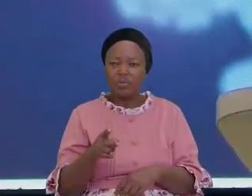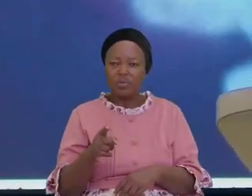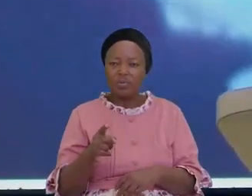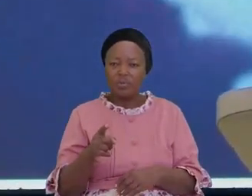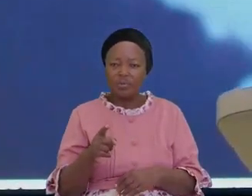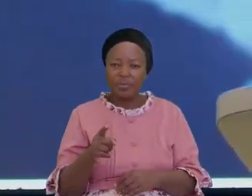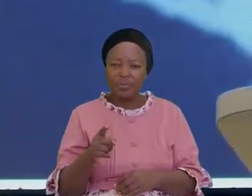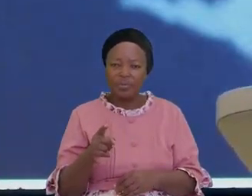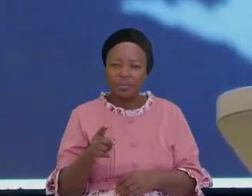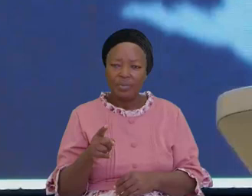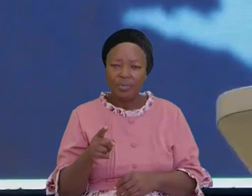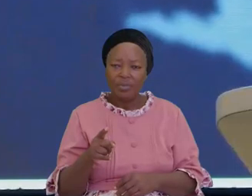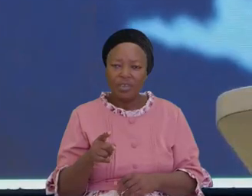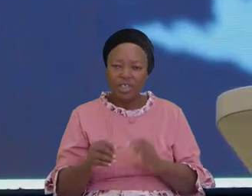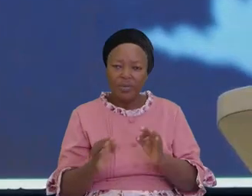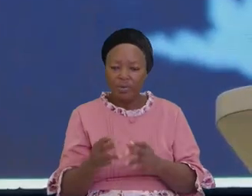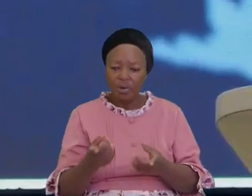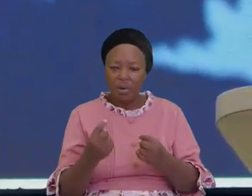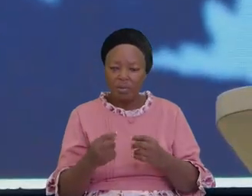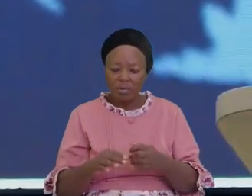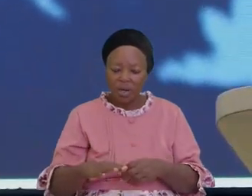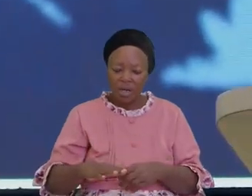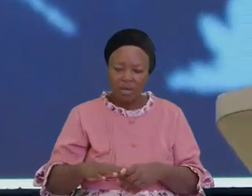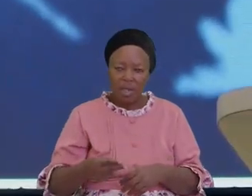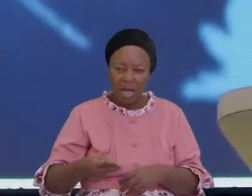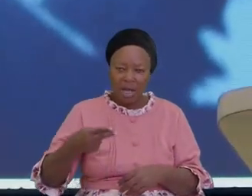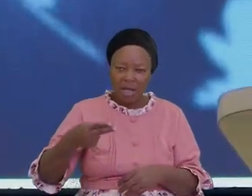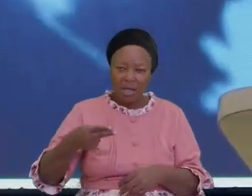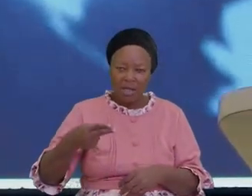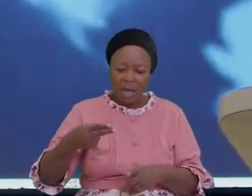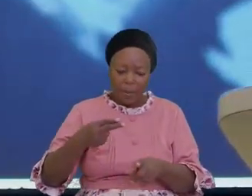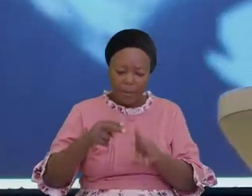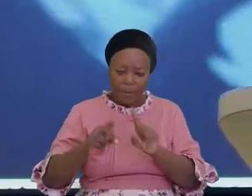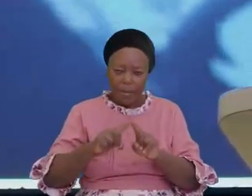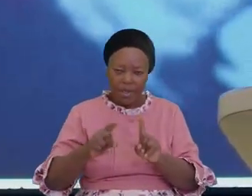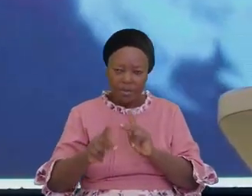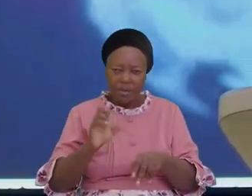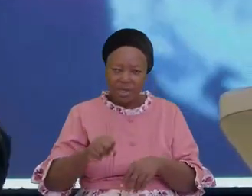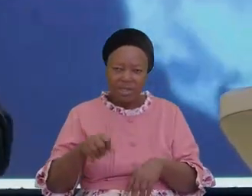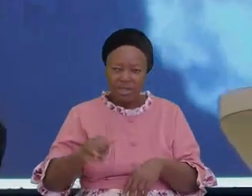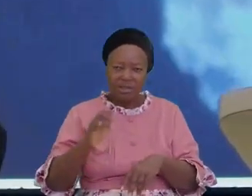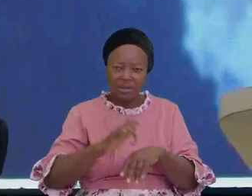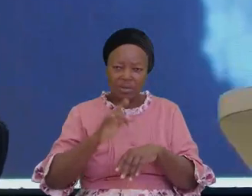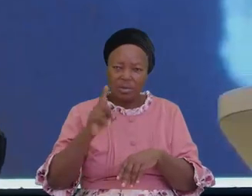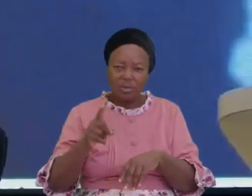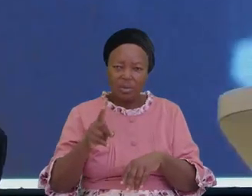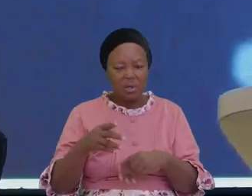mais les corps des hommes peuvent te toucher, tu montes haut. Mais on peut encore t'atteindre